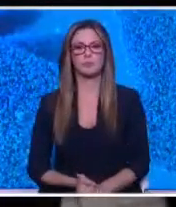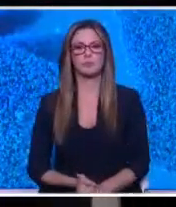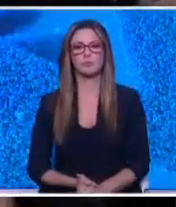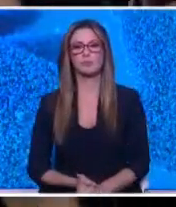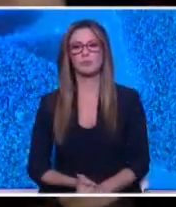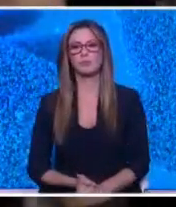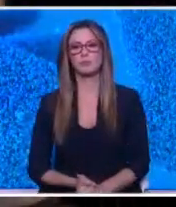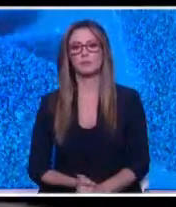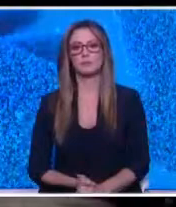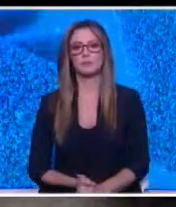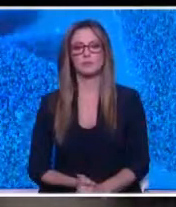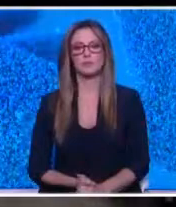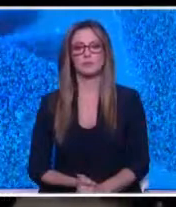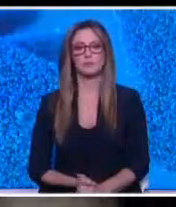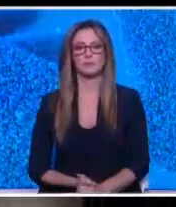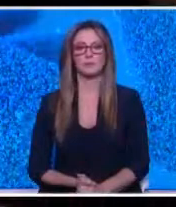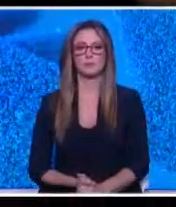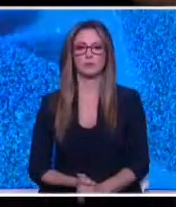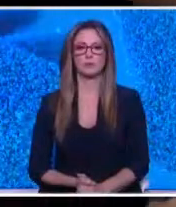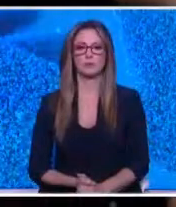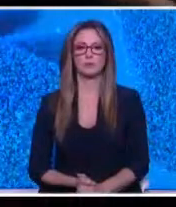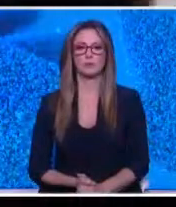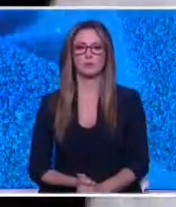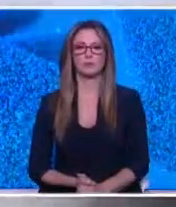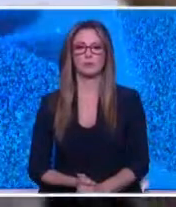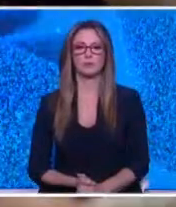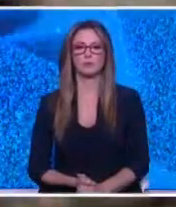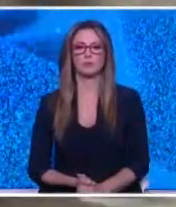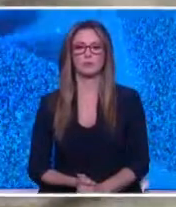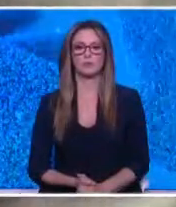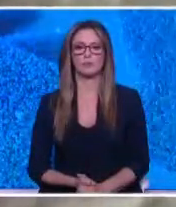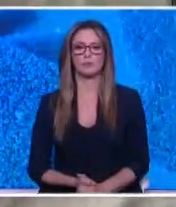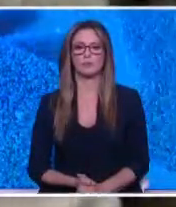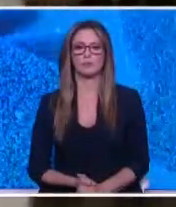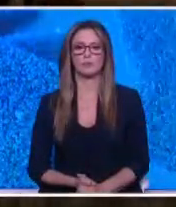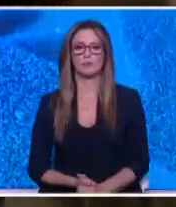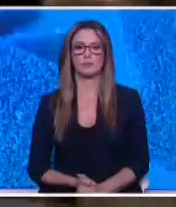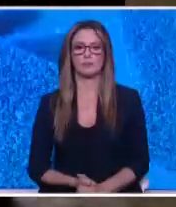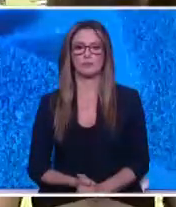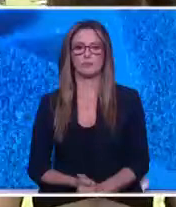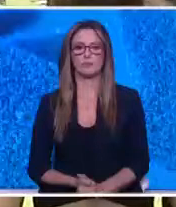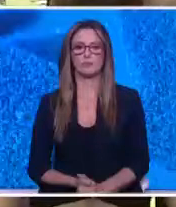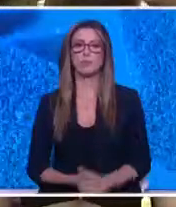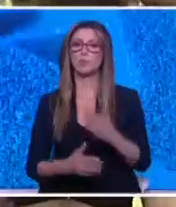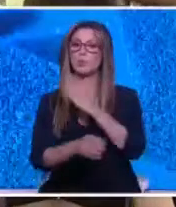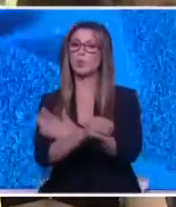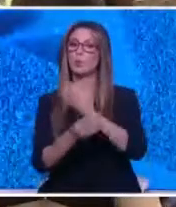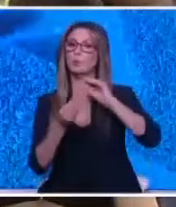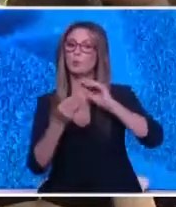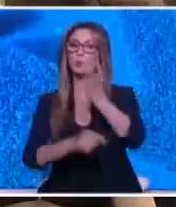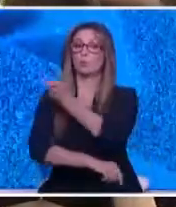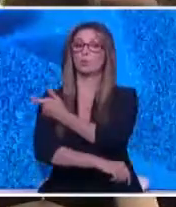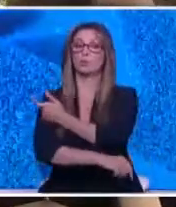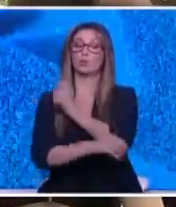Sahip çıkmalı artık cumhuriyetin gençleri olmalı cesur. Davanda haklı olsam bile eleştiremedin sistemi. Yurt sorununu çözmeyi vaat